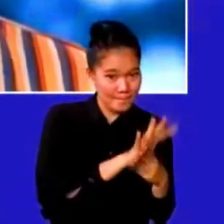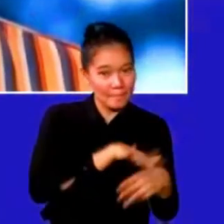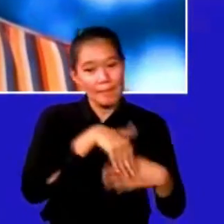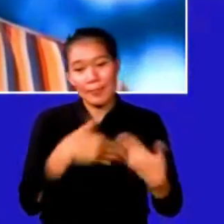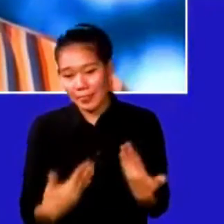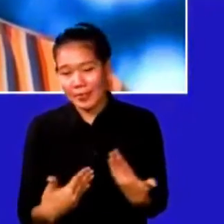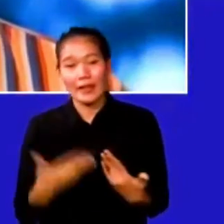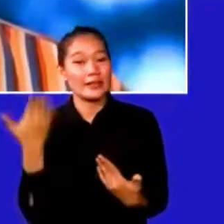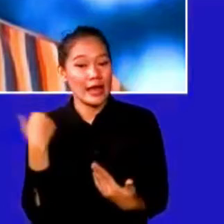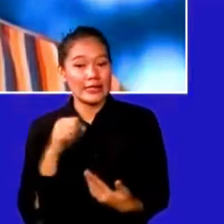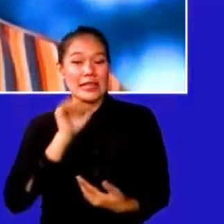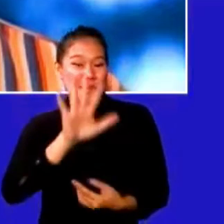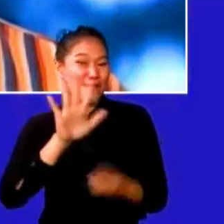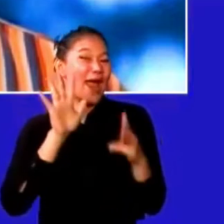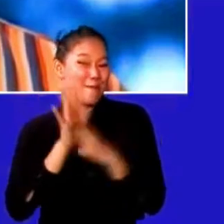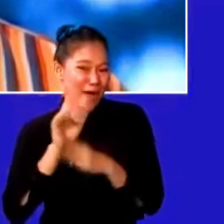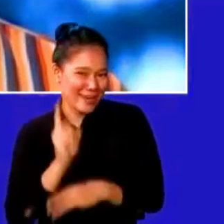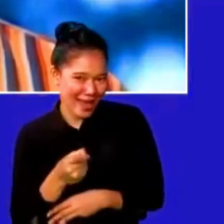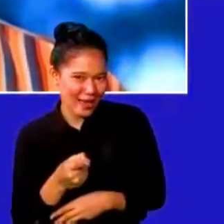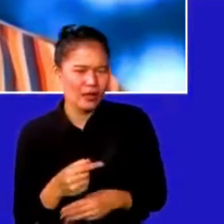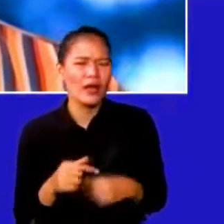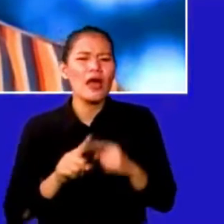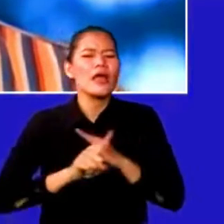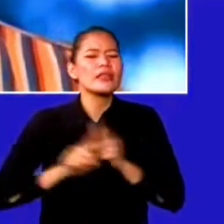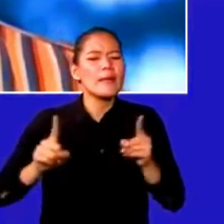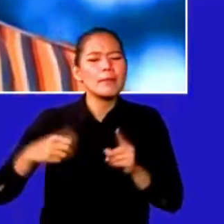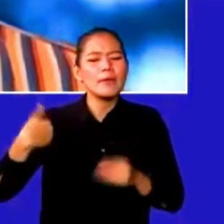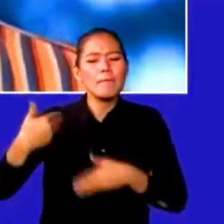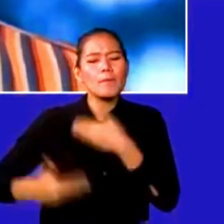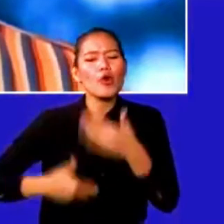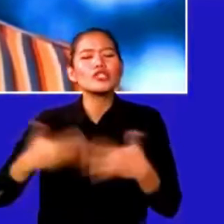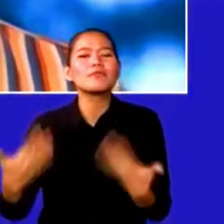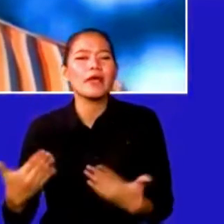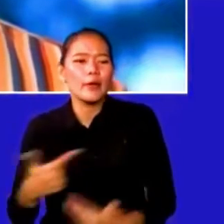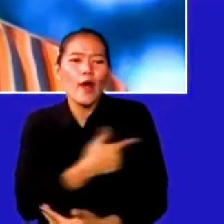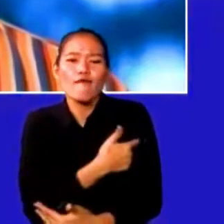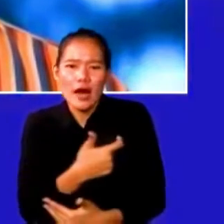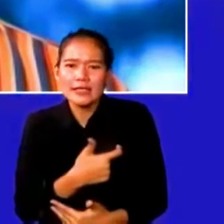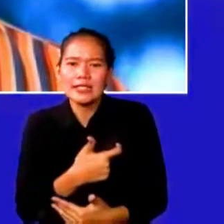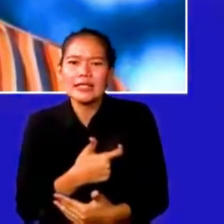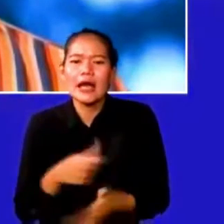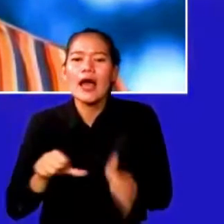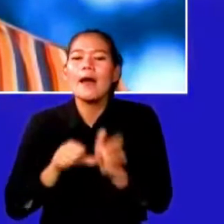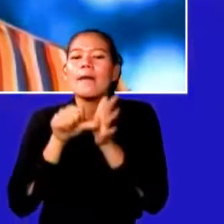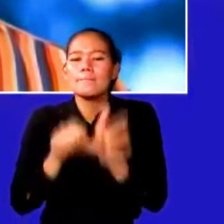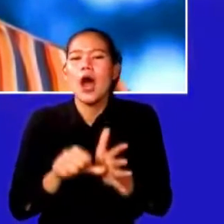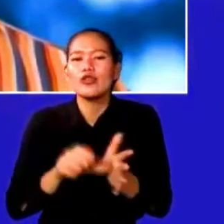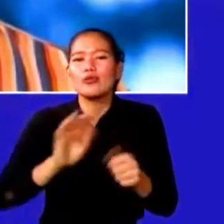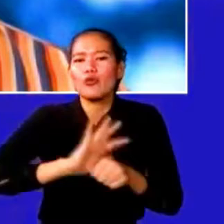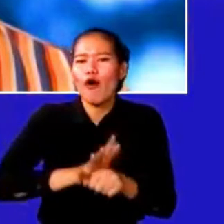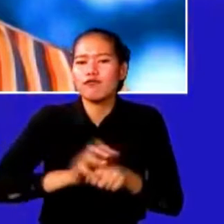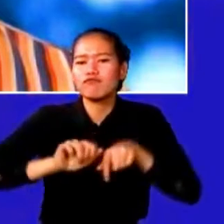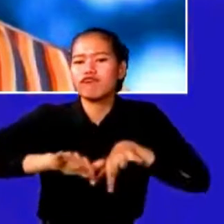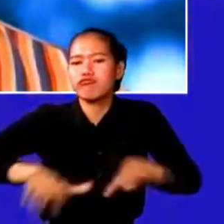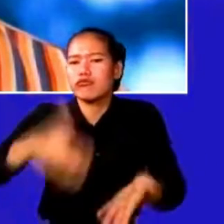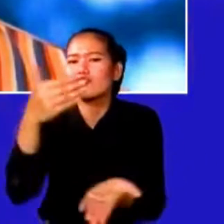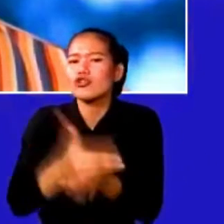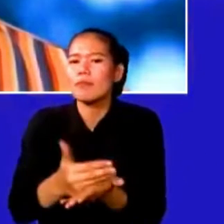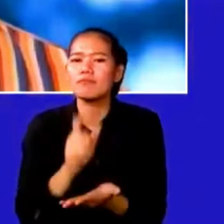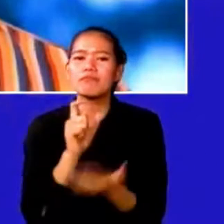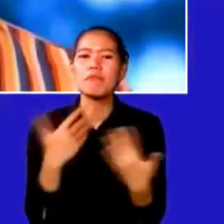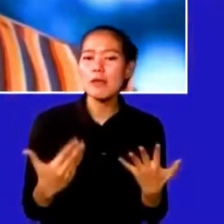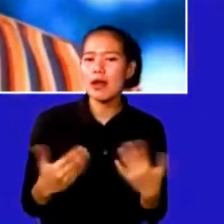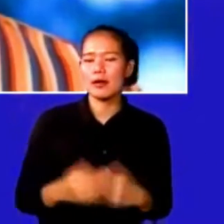bahkan yang pro sebutkan tadi 5 m tapi sejauh mana nih Prof kira-kira nih vaksinasi ini bisa membantu pengendalian penanganan konflik 19 di